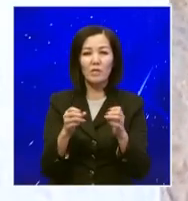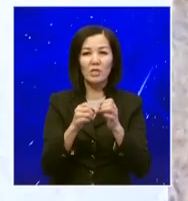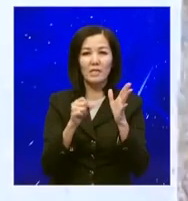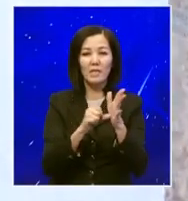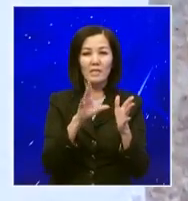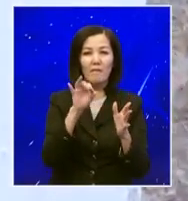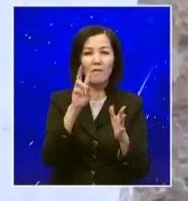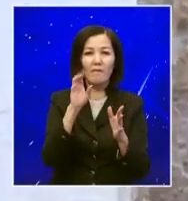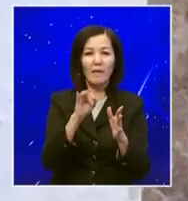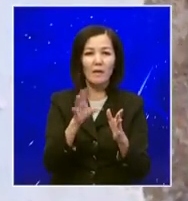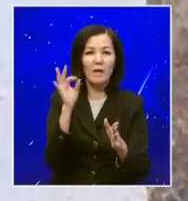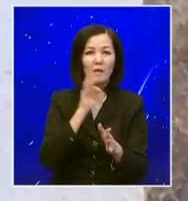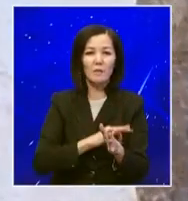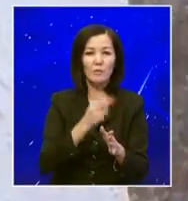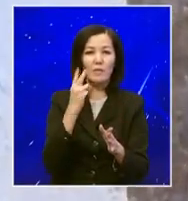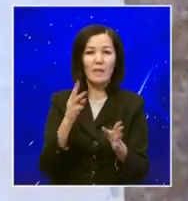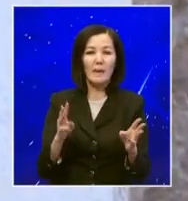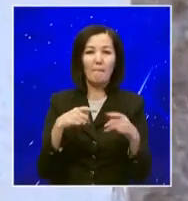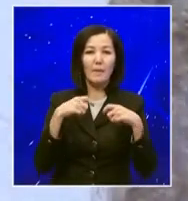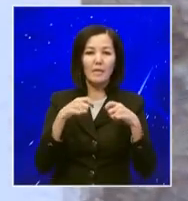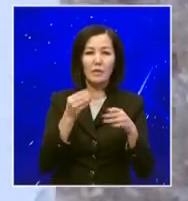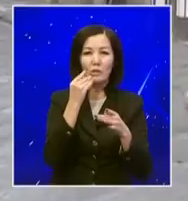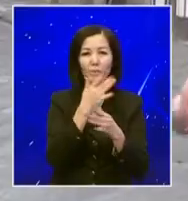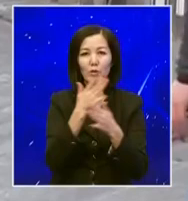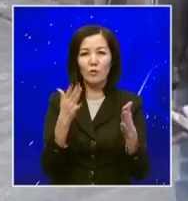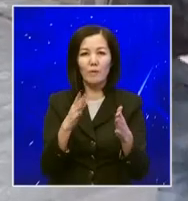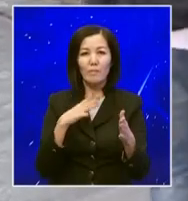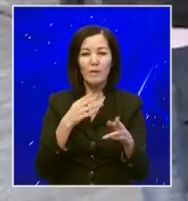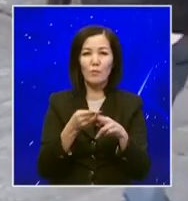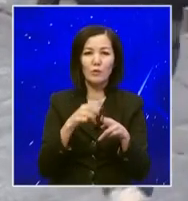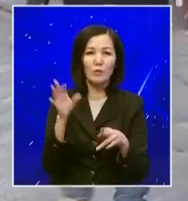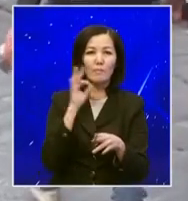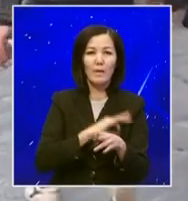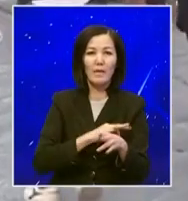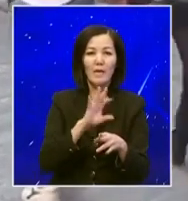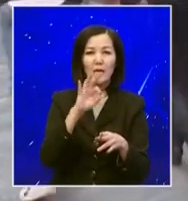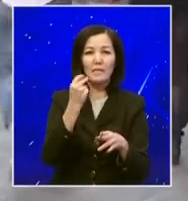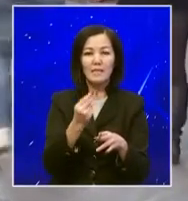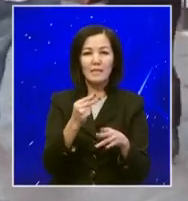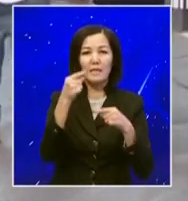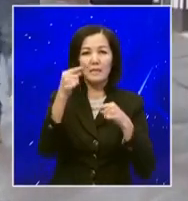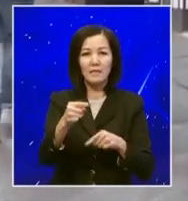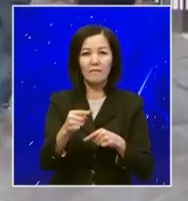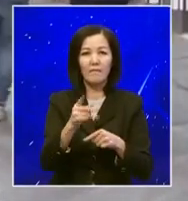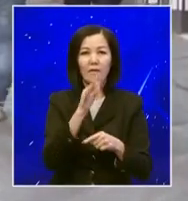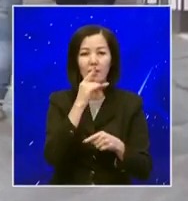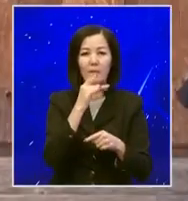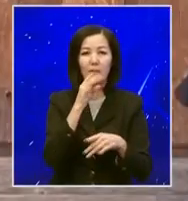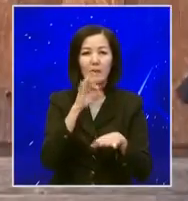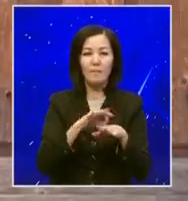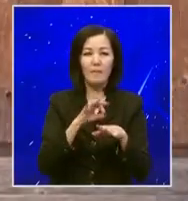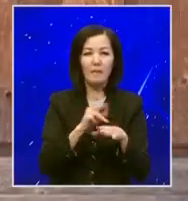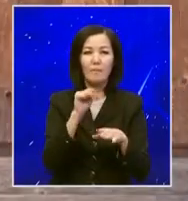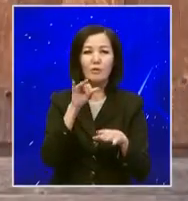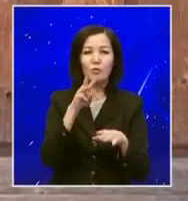века. Они использовались для продажи продуктов и были очень полезны для социального дистанцирования во время